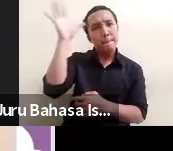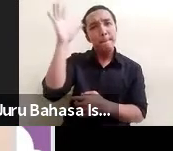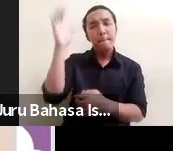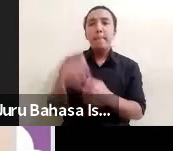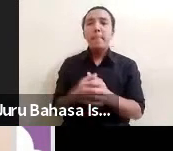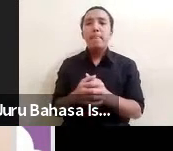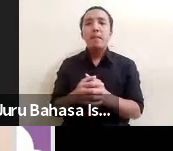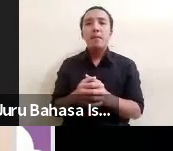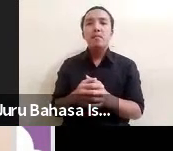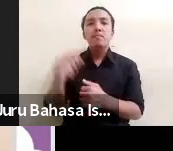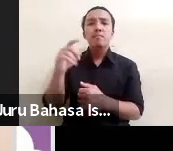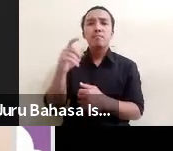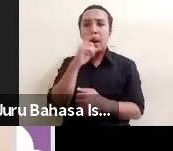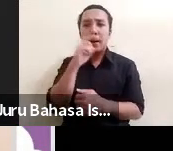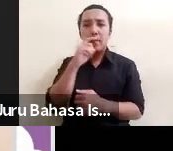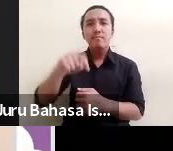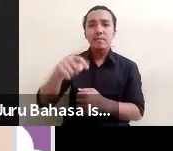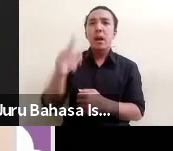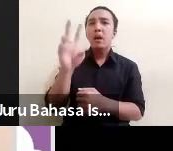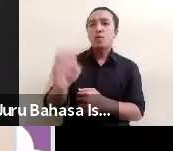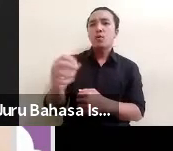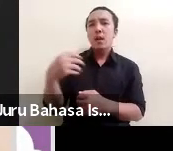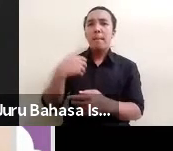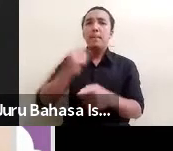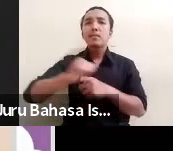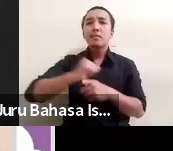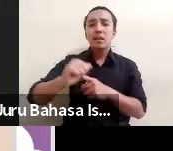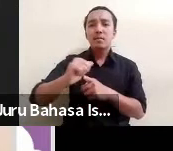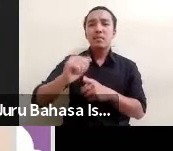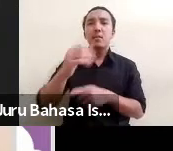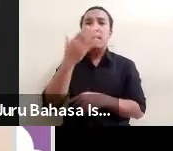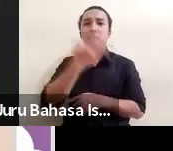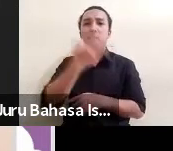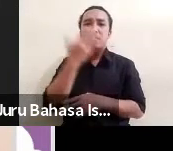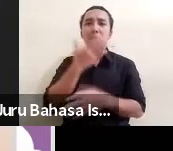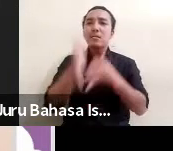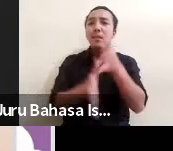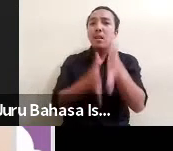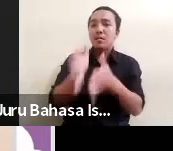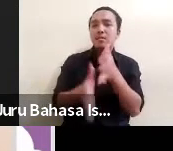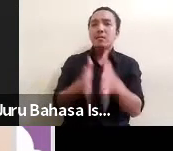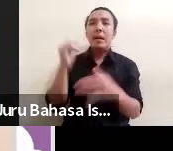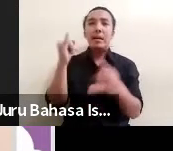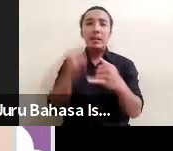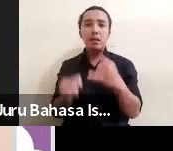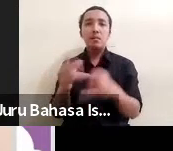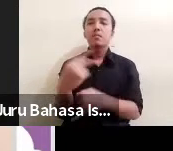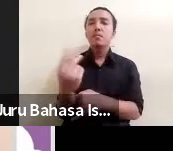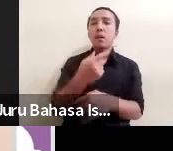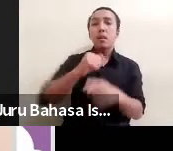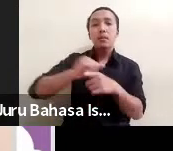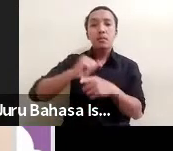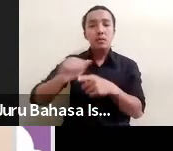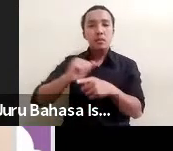ini harus ada pelatihan bahasa isyarat. Nah, akhirnya kita latih, Pak. Kita latih atas